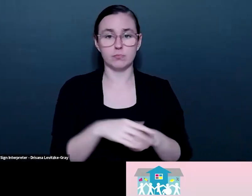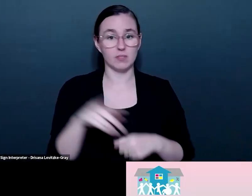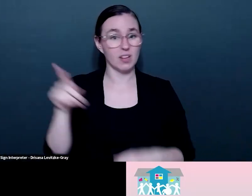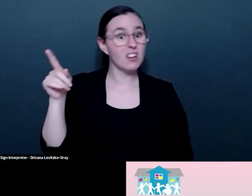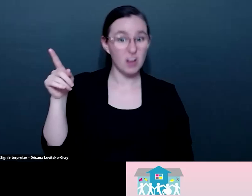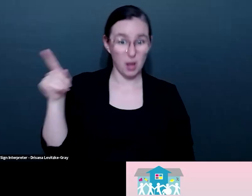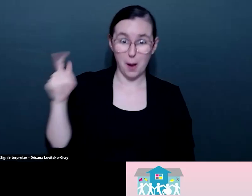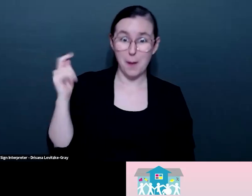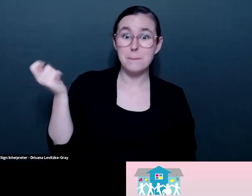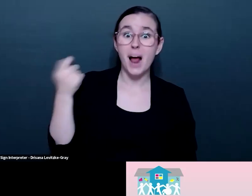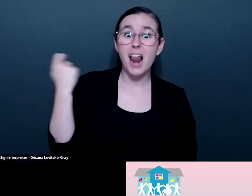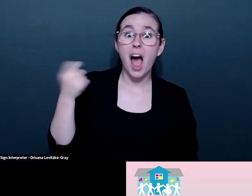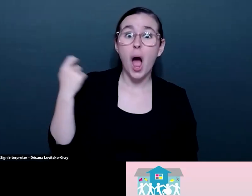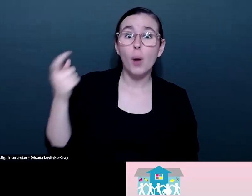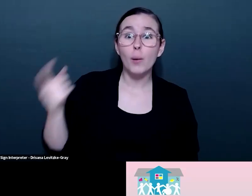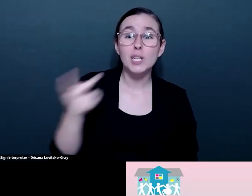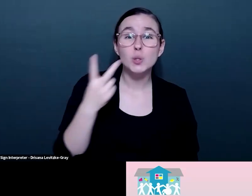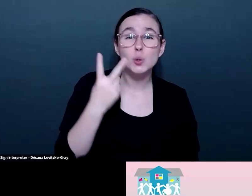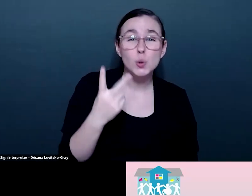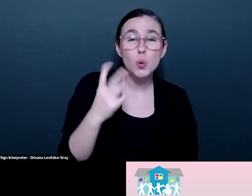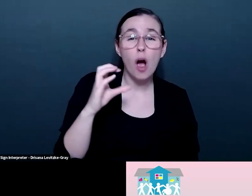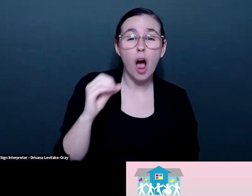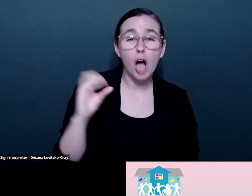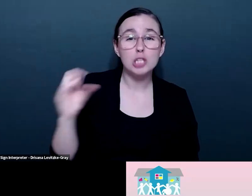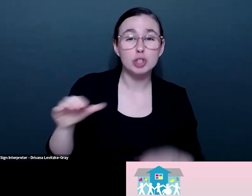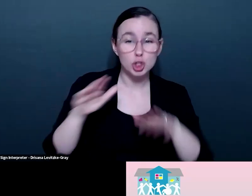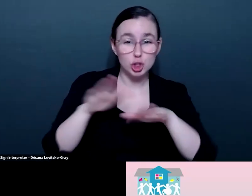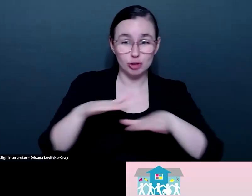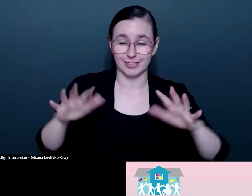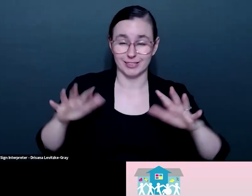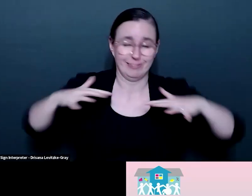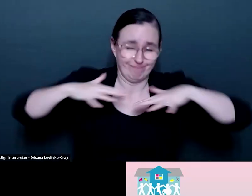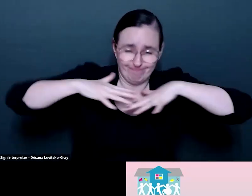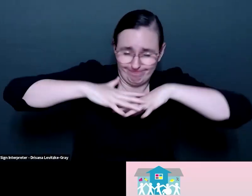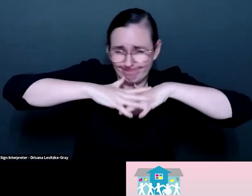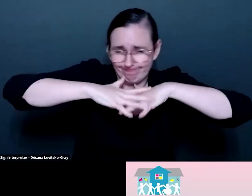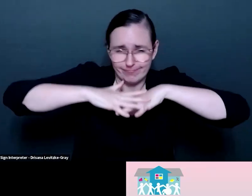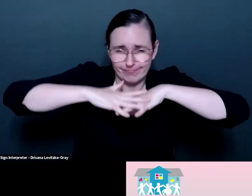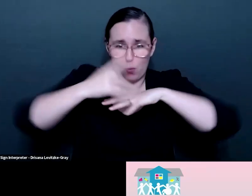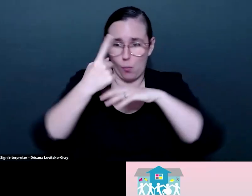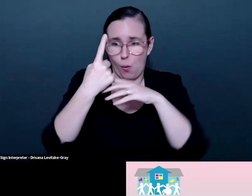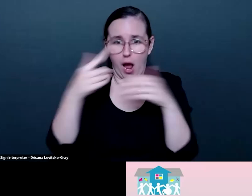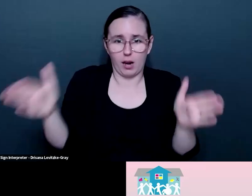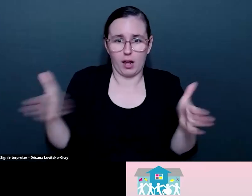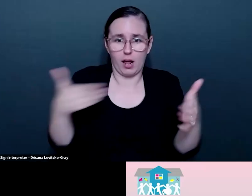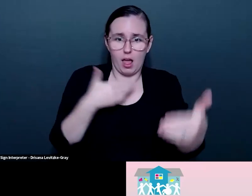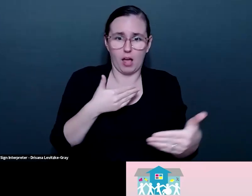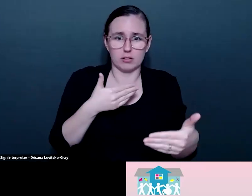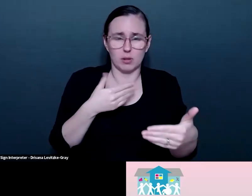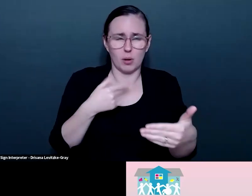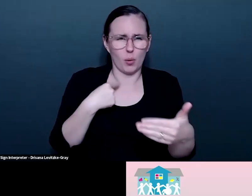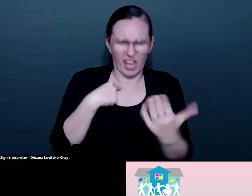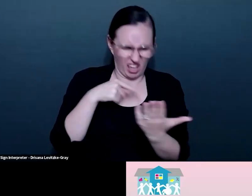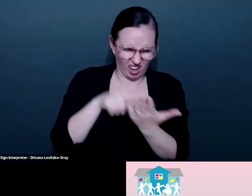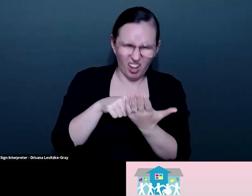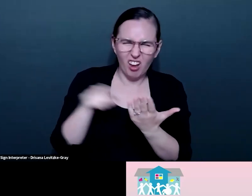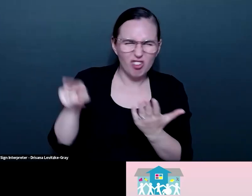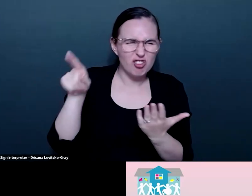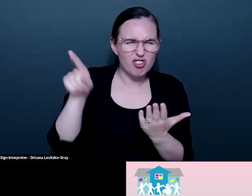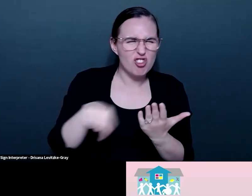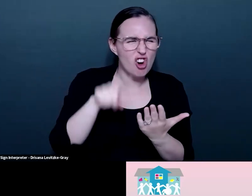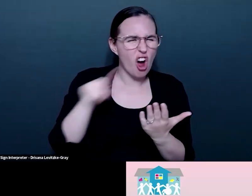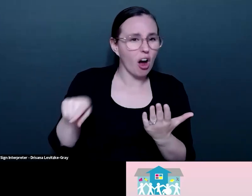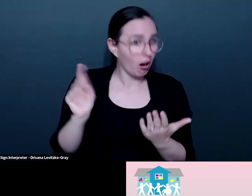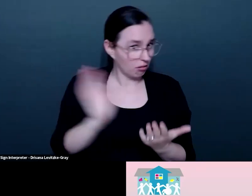la grandeur de la salle de classe ne peut pas être un problème? Par exemple, dans une salle de classe avec